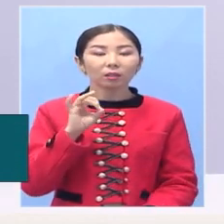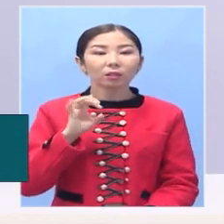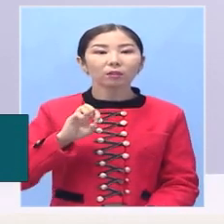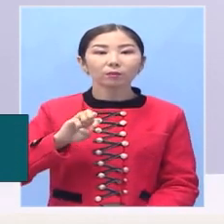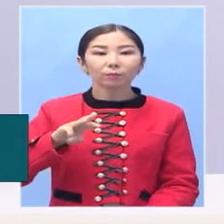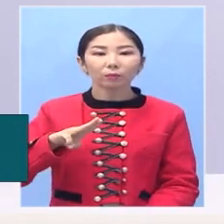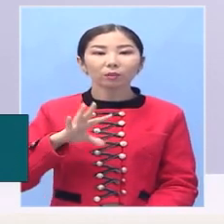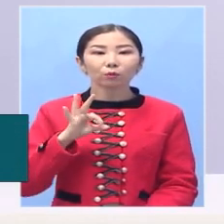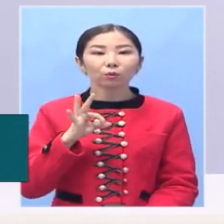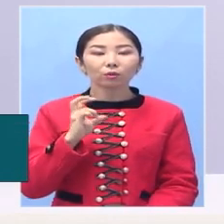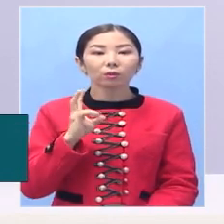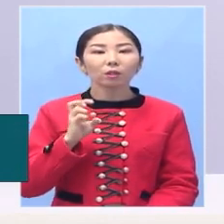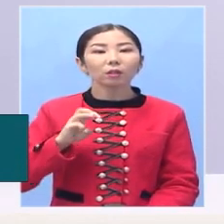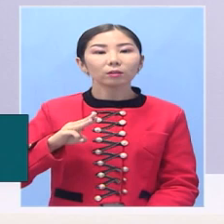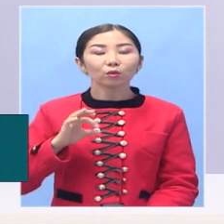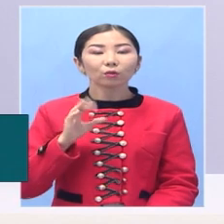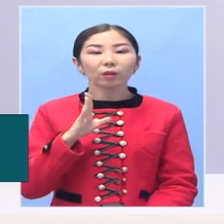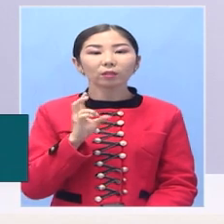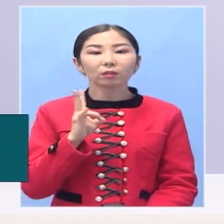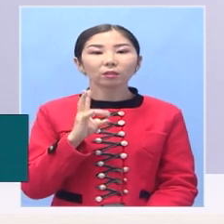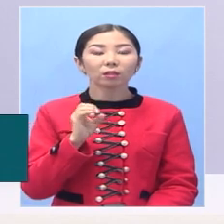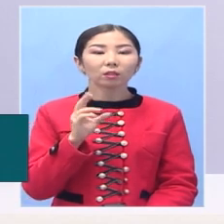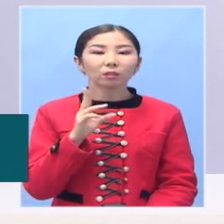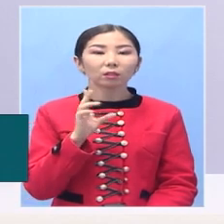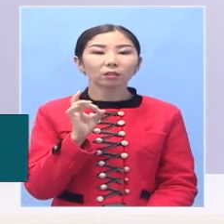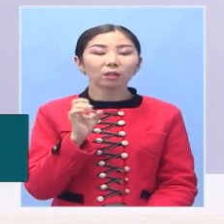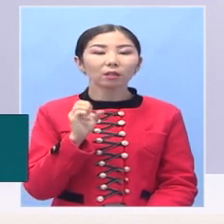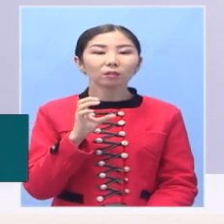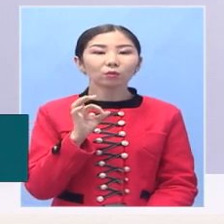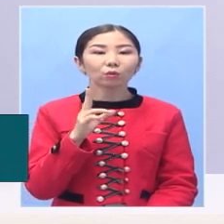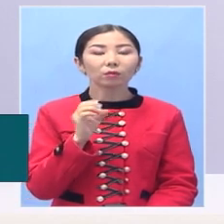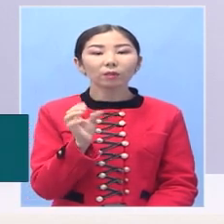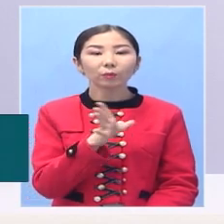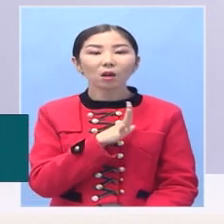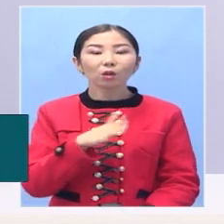салынып, қаланың солтүстік шығыс бағытында